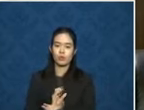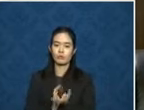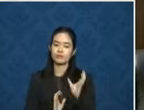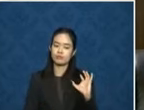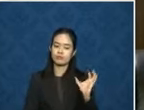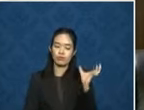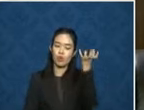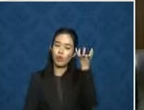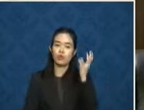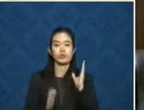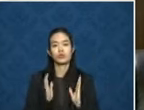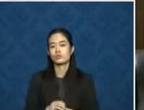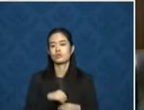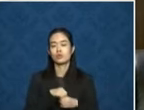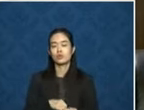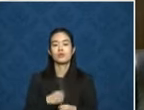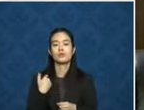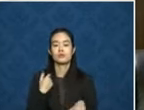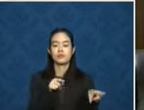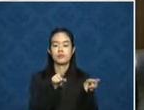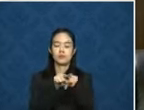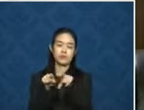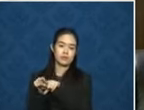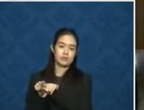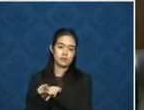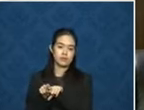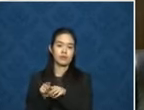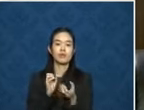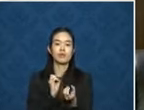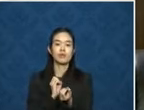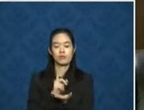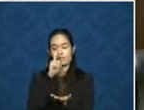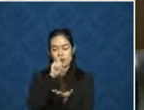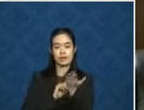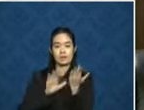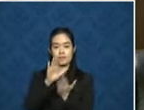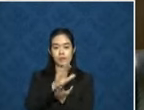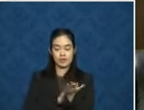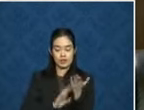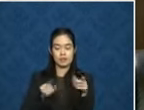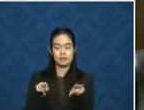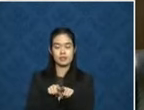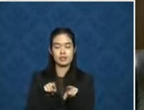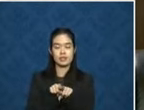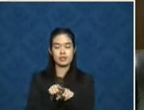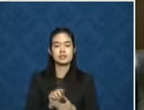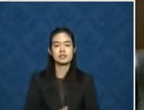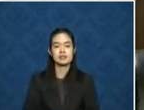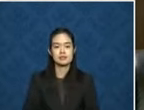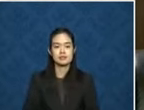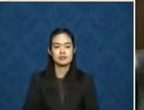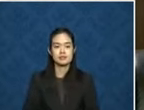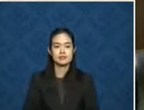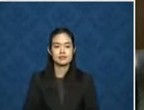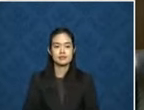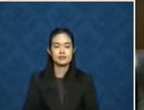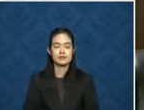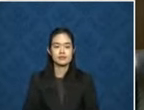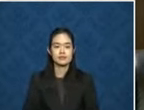กรวมทั้งมีผลกระทบต่อประเทศไทยอย่างมีนัยยะสำคัญนั้นก็เ